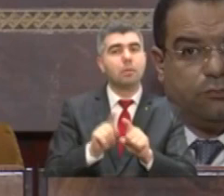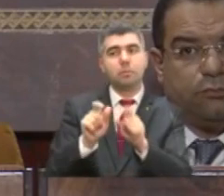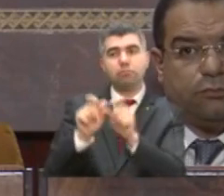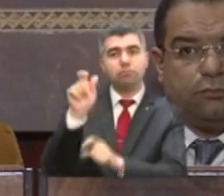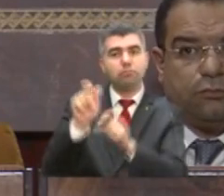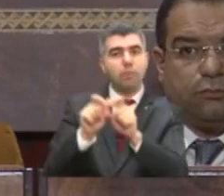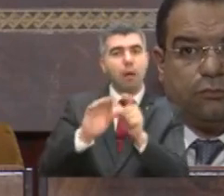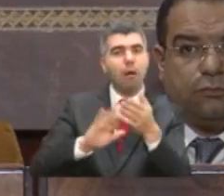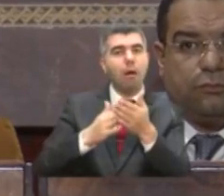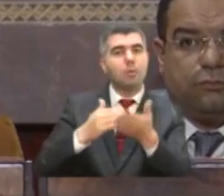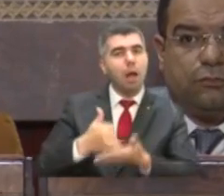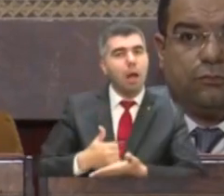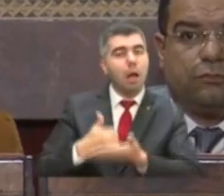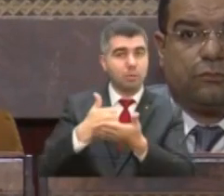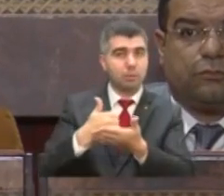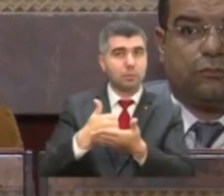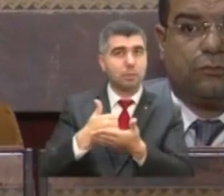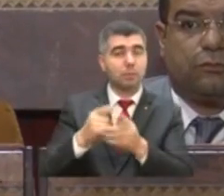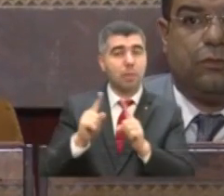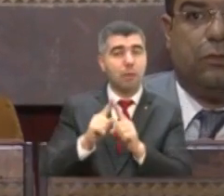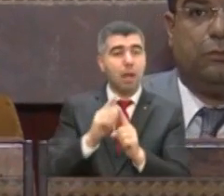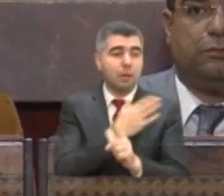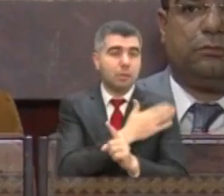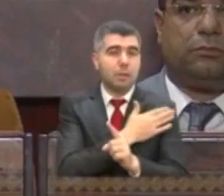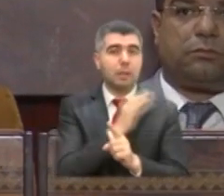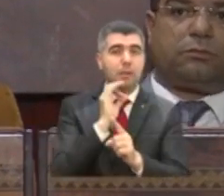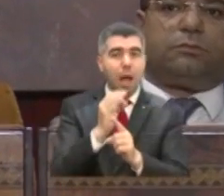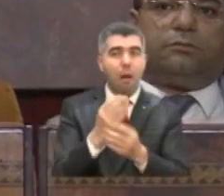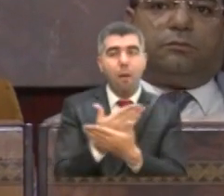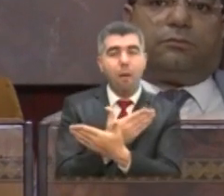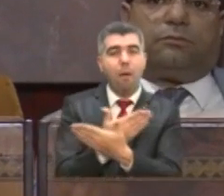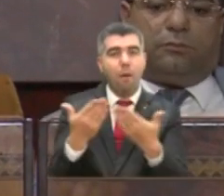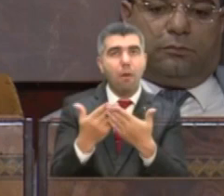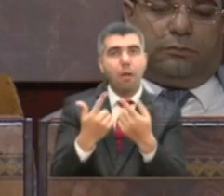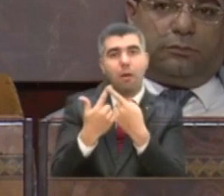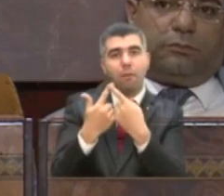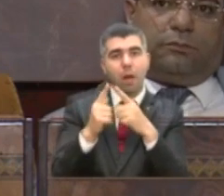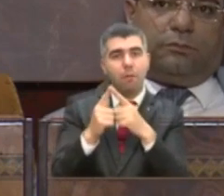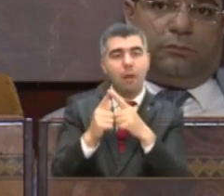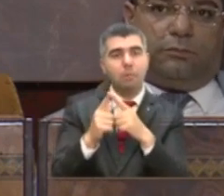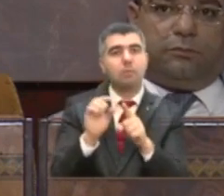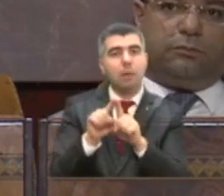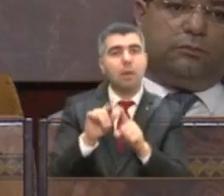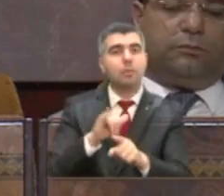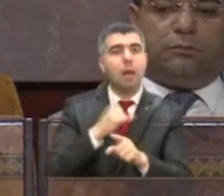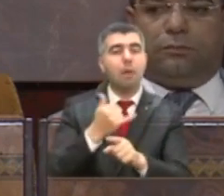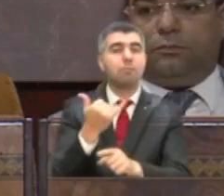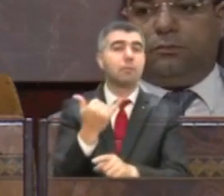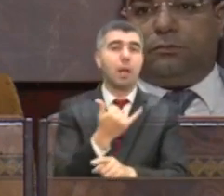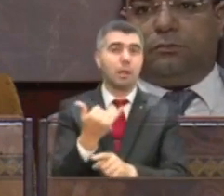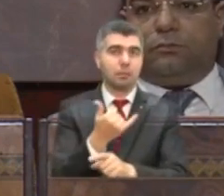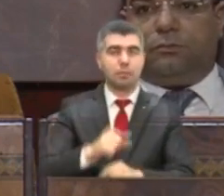وعماد ظهرها، عقولهم، سواعدهم، حماسهم، ثروة ثمينة بين أيديكم وتحت تصرفكم.